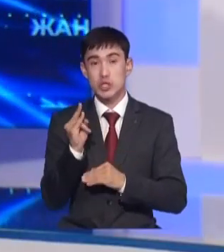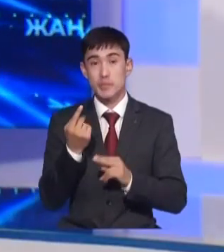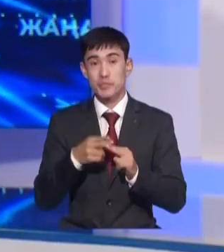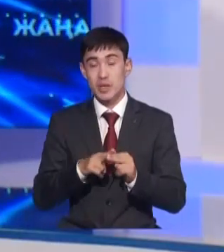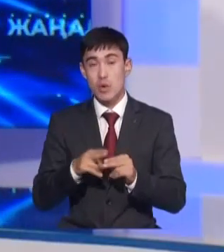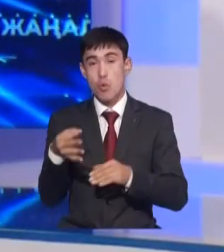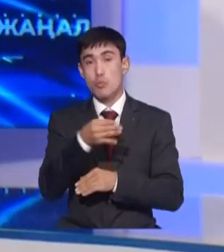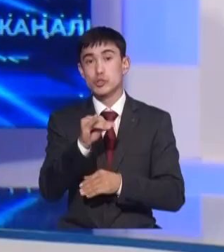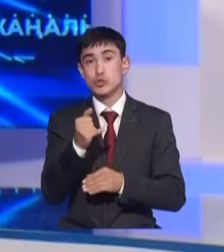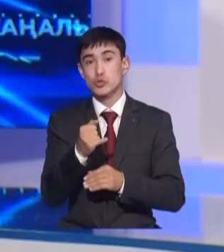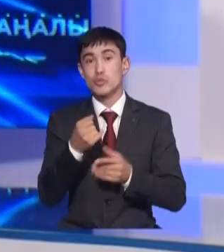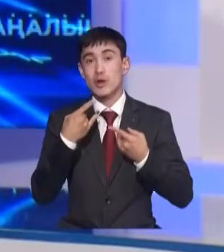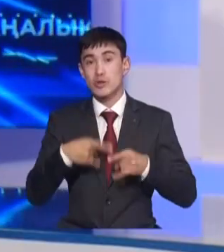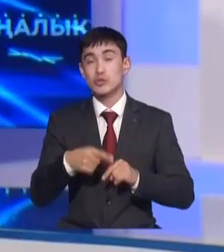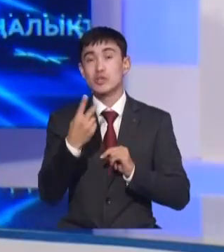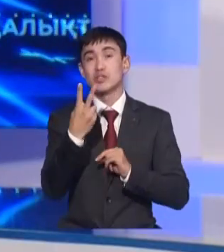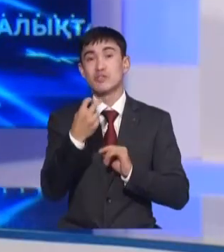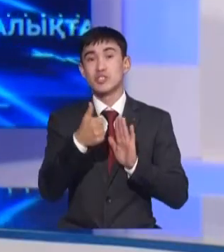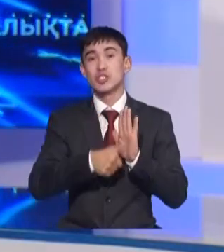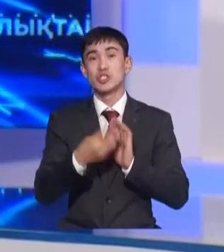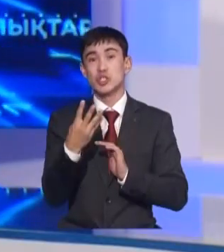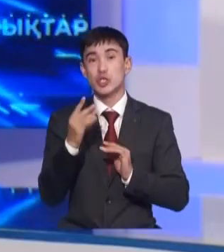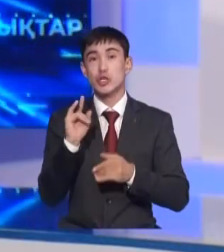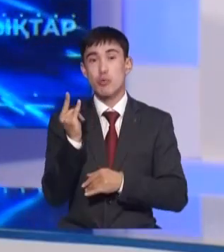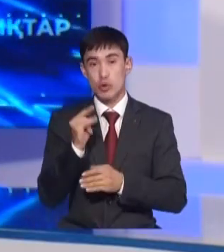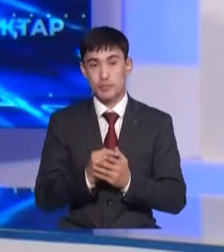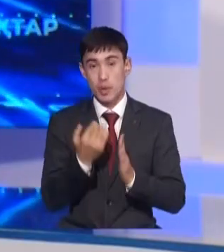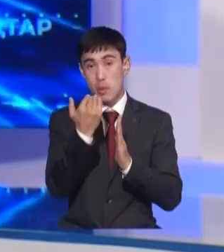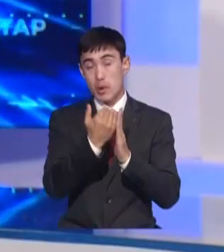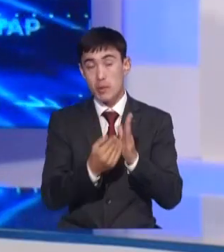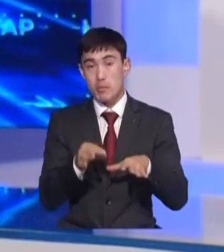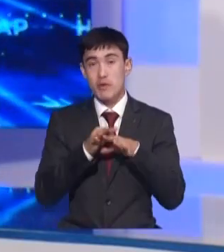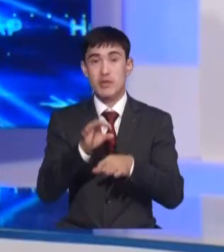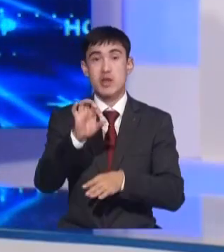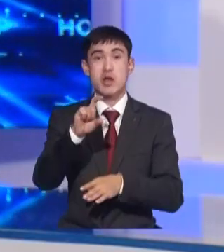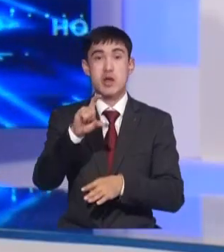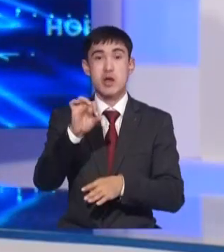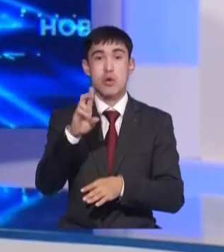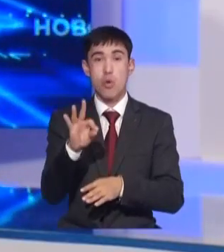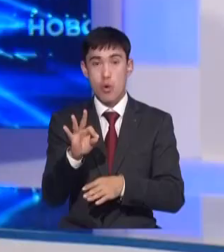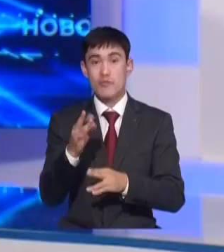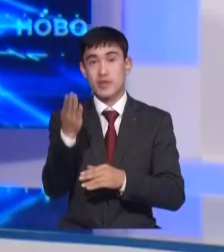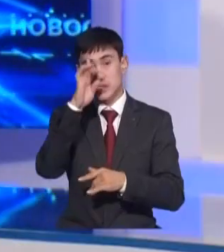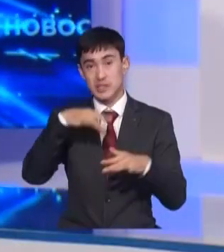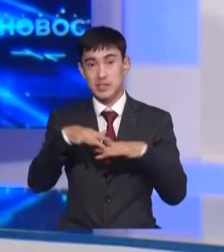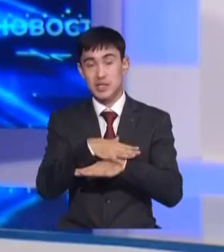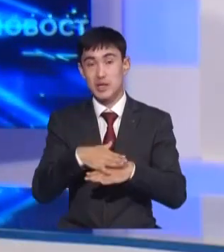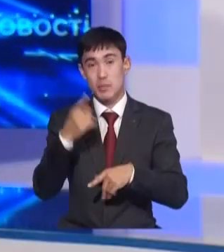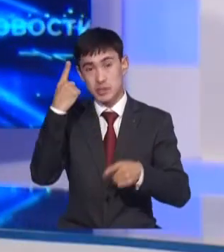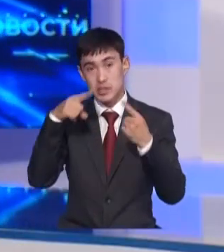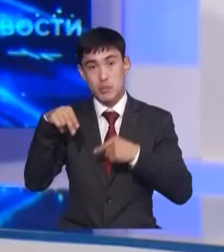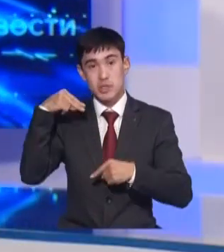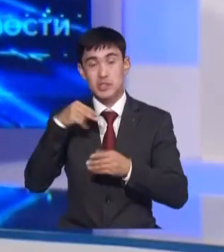числе в области ЖЭЦу родилось 264 ребенка. Программа по проведению ЭКО в нашей стране по